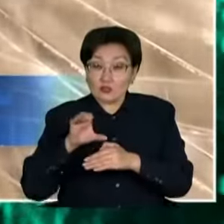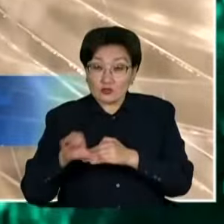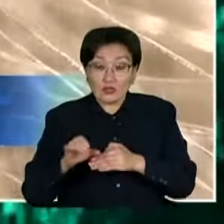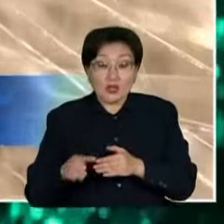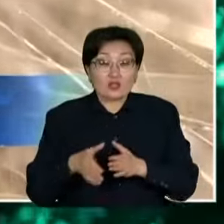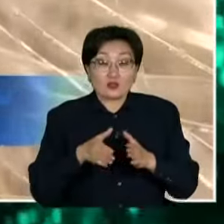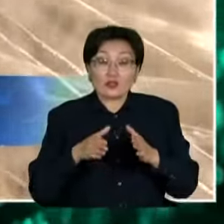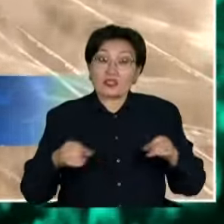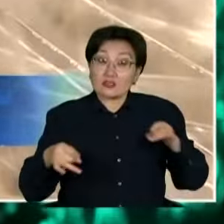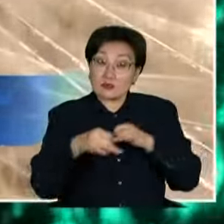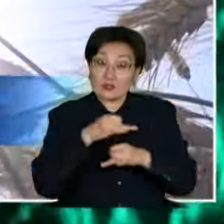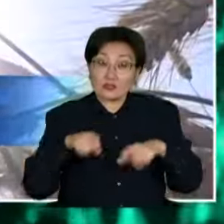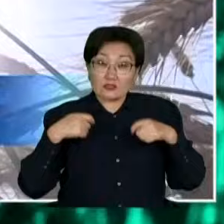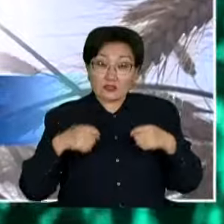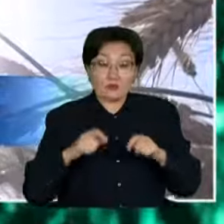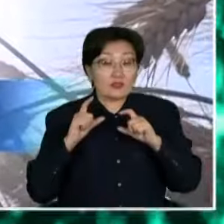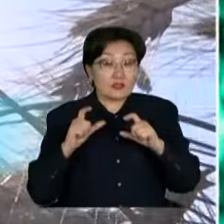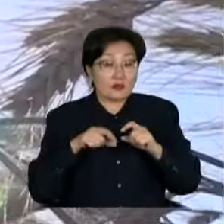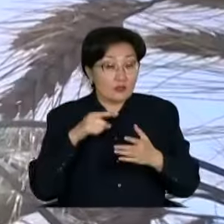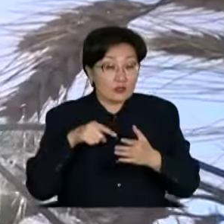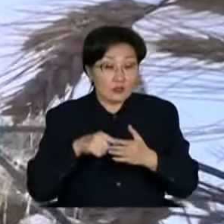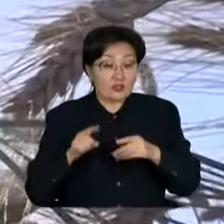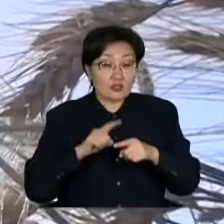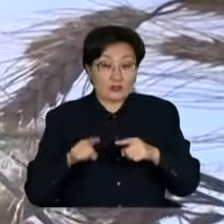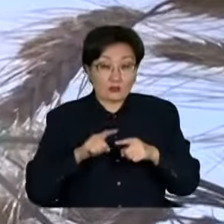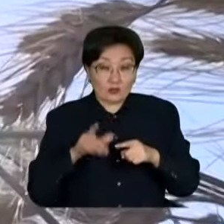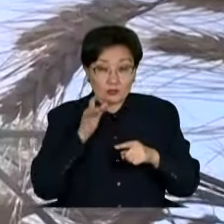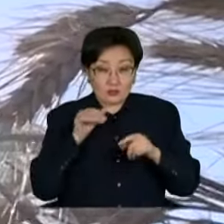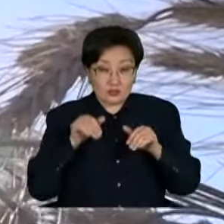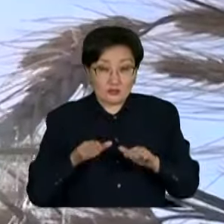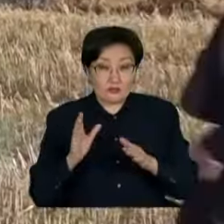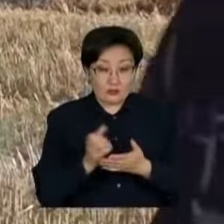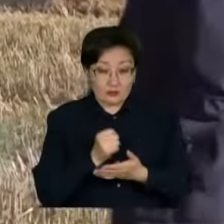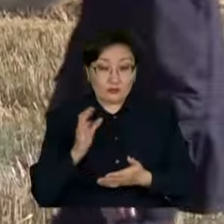қарастырылып жатқан көрінеді. Сауда және логистика мәселелері жақын арада шешімін таппақ.